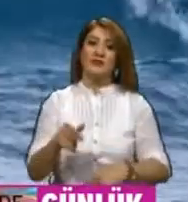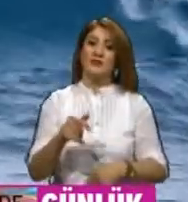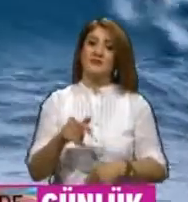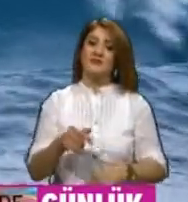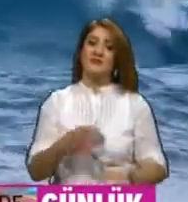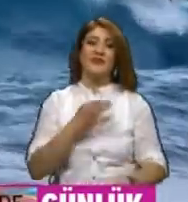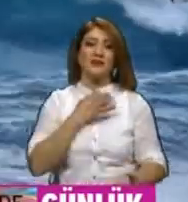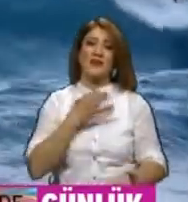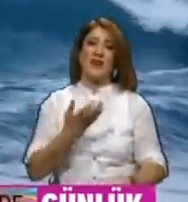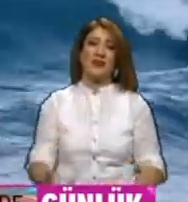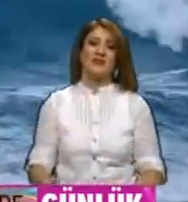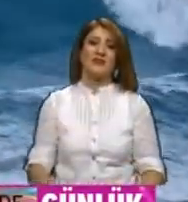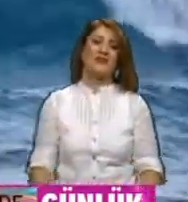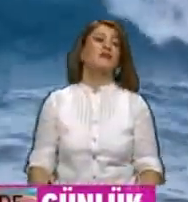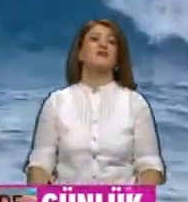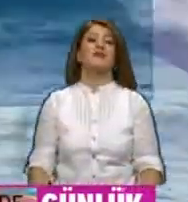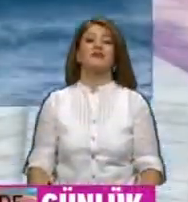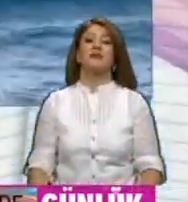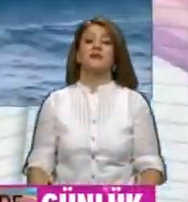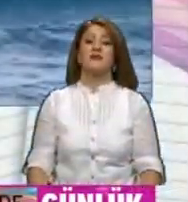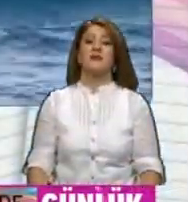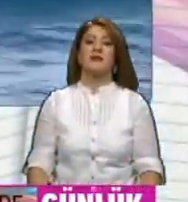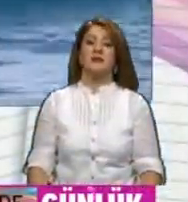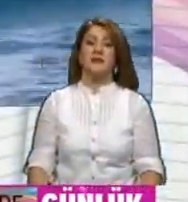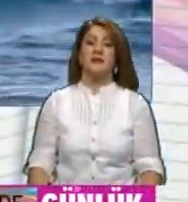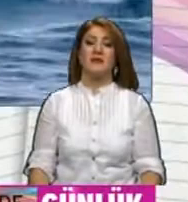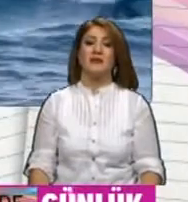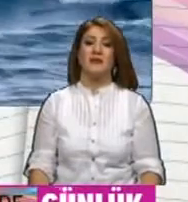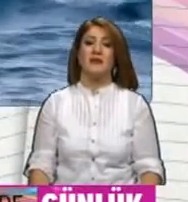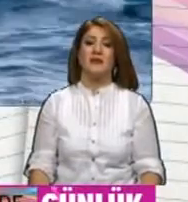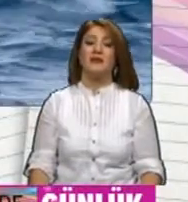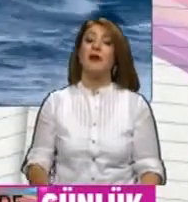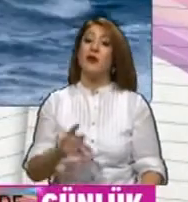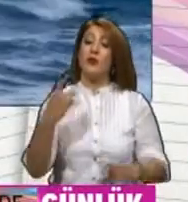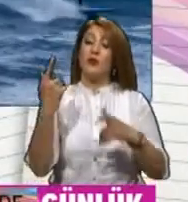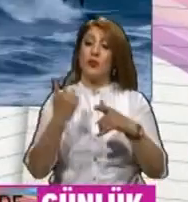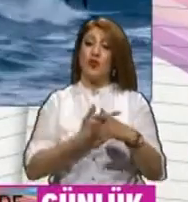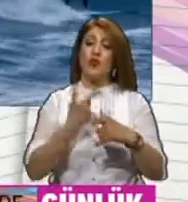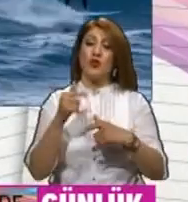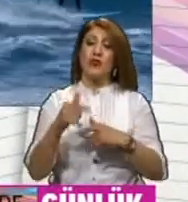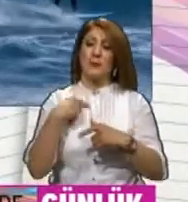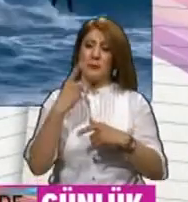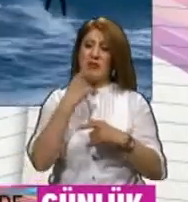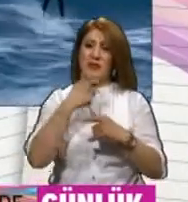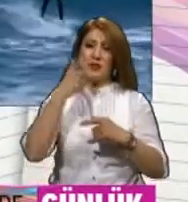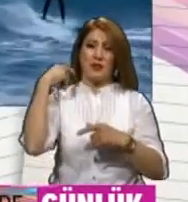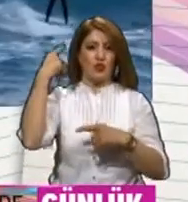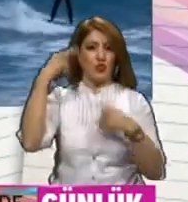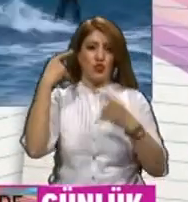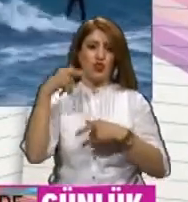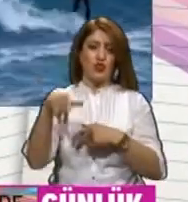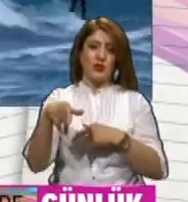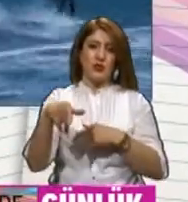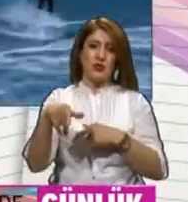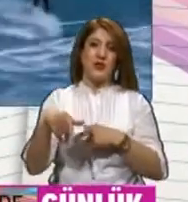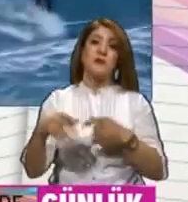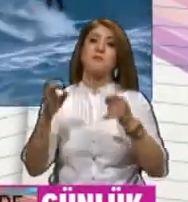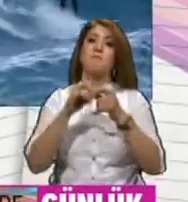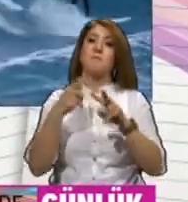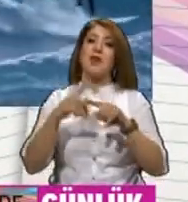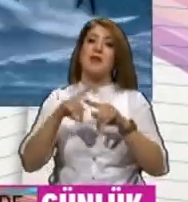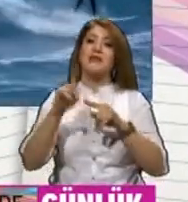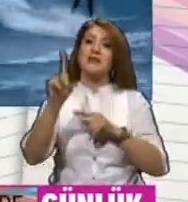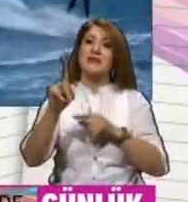bilgili. O biraz bahsetsin isterseniz. Tabii, buyurun. Projeyi biz işte geçen sene düşündük. Batı Akdeniz Kalkınma